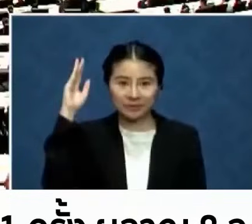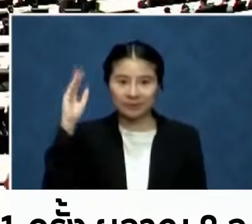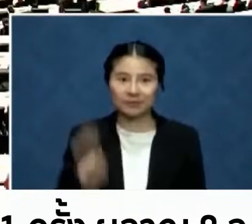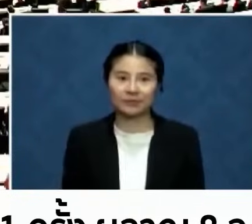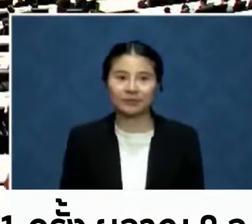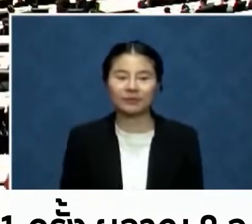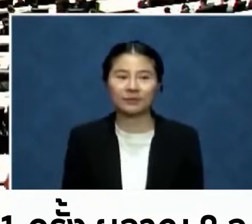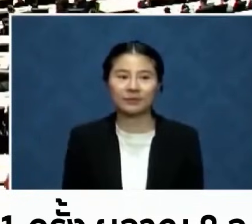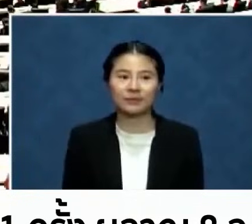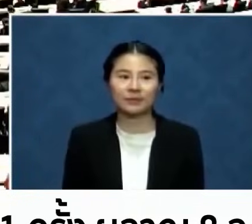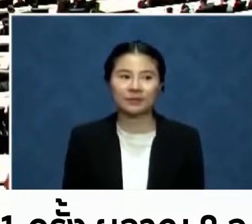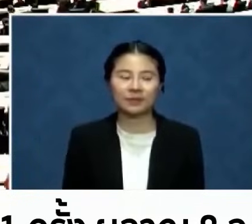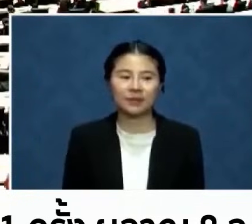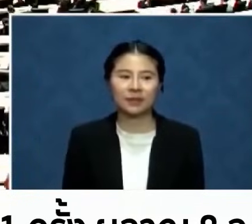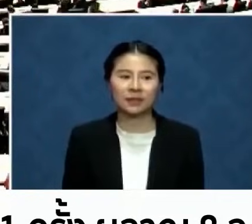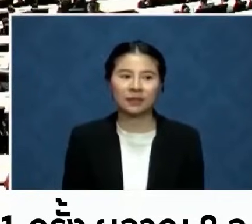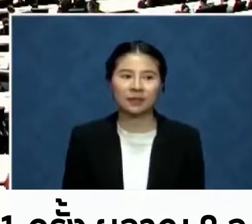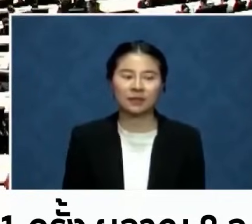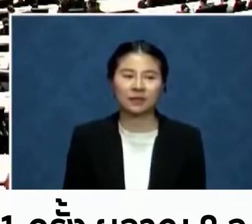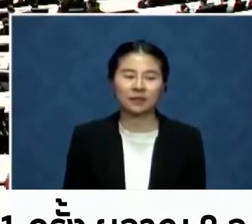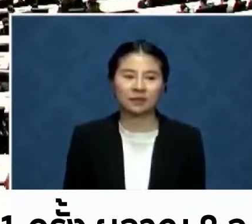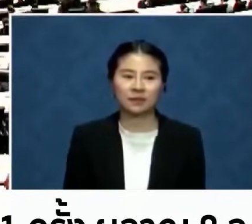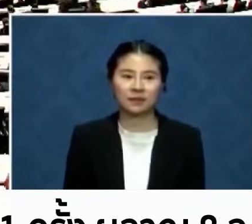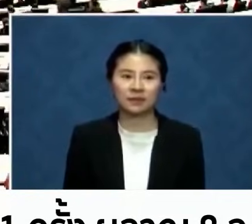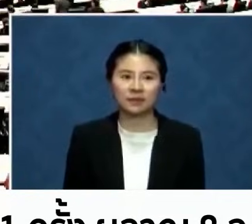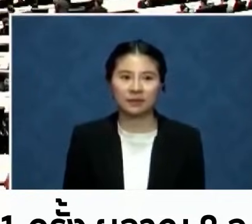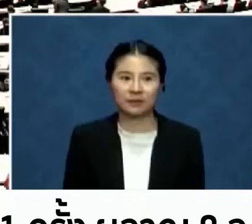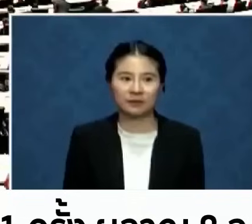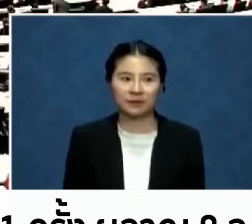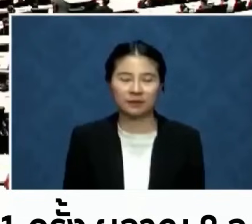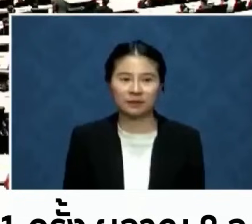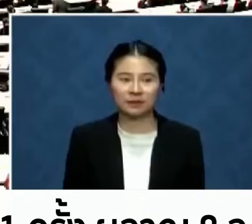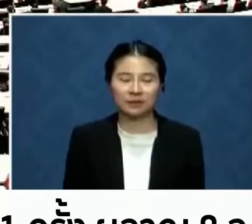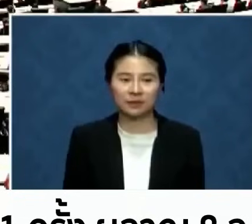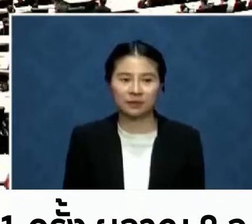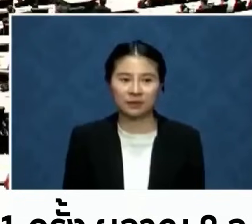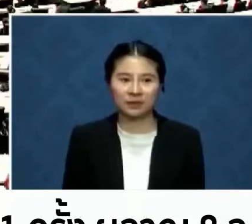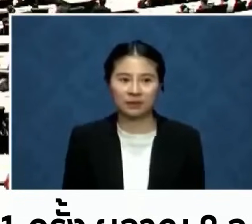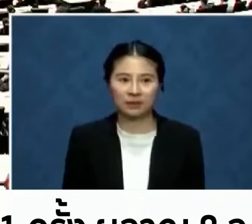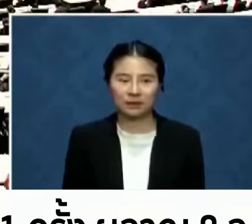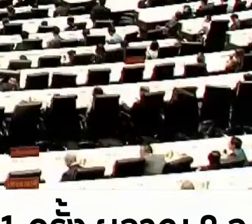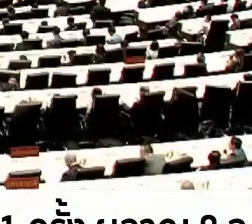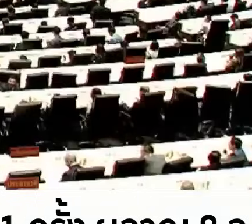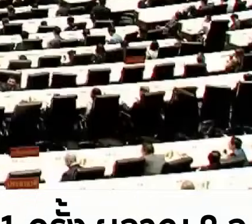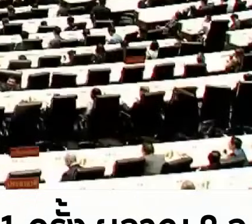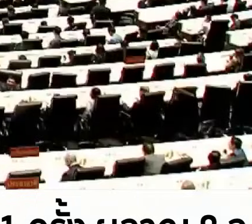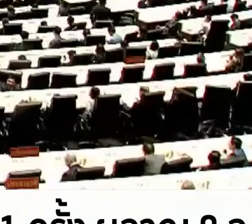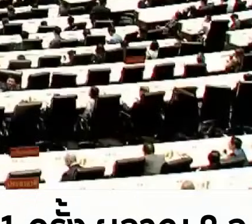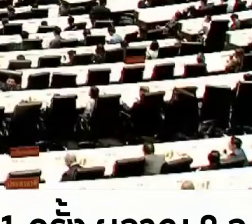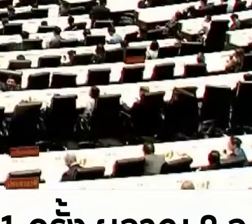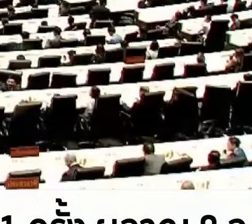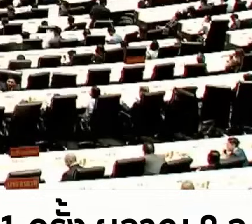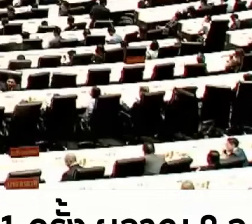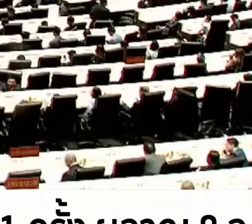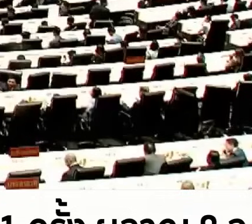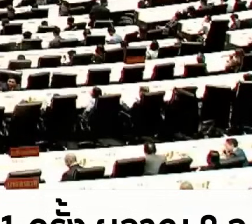ร่มองค์ประชุมเองเพราะว่ามาแสดงตนน่ะมาครับแต่พอเขาให้ลงมติกลับไม่มีใครลงมติมีคนอยู่แค่ลง